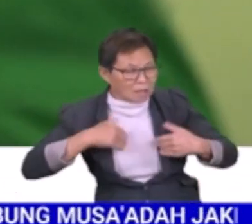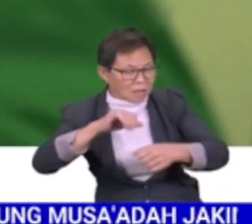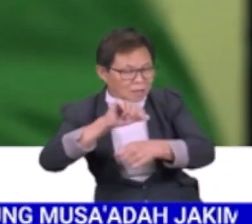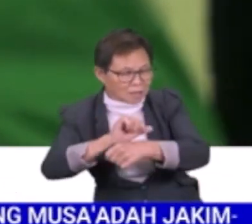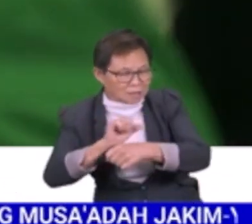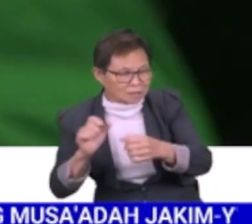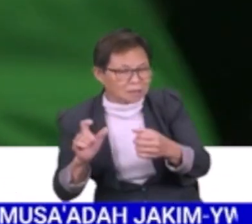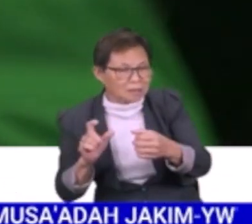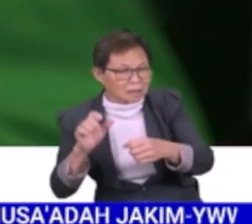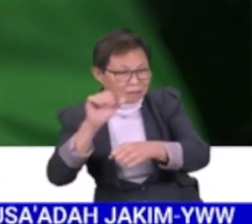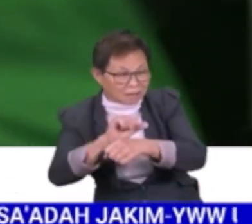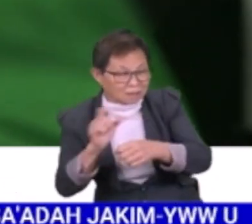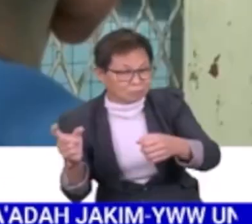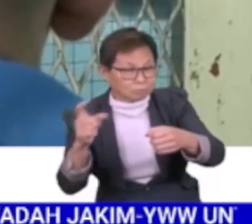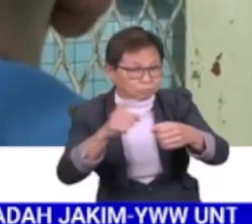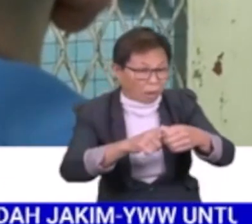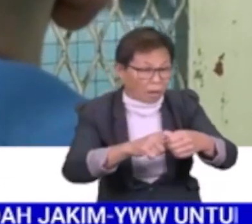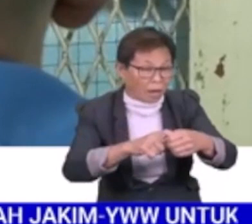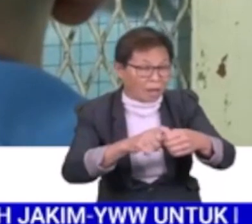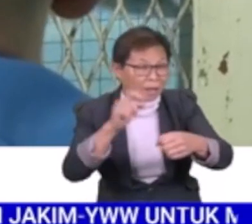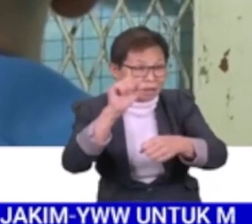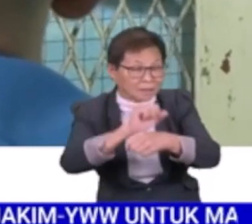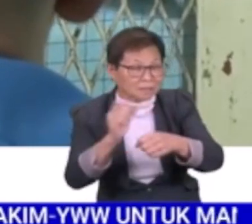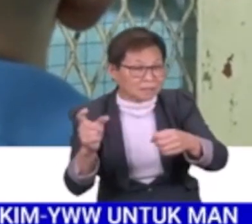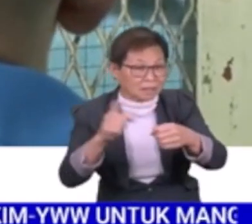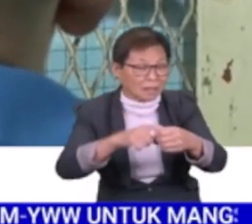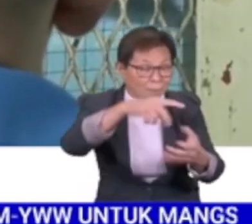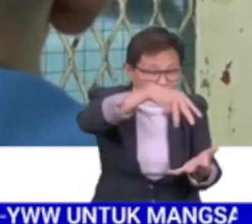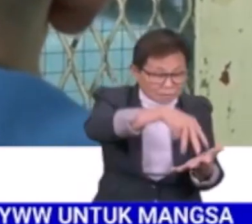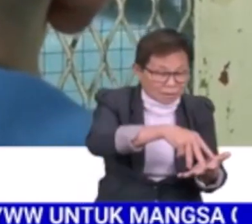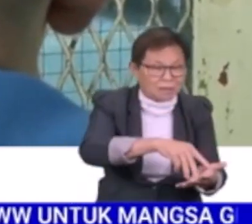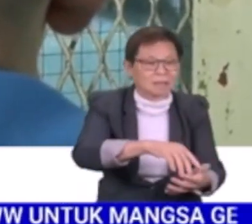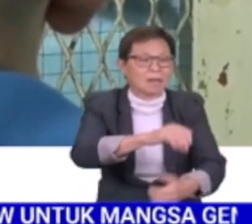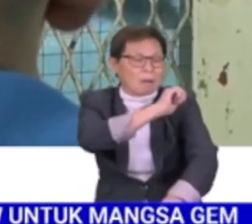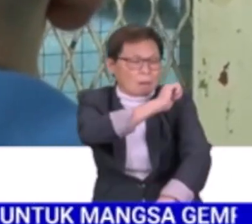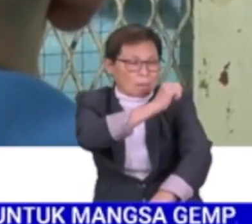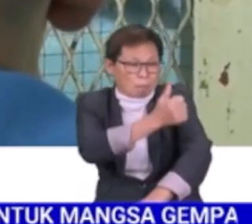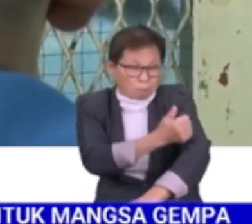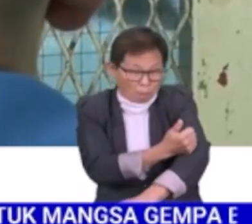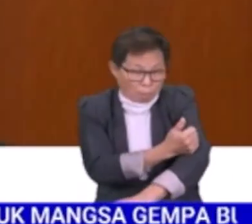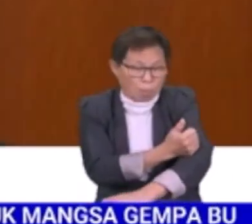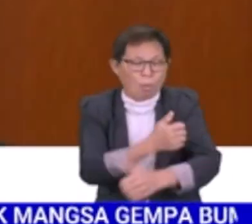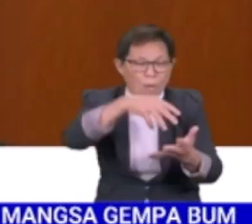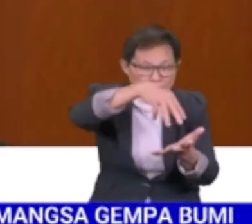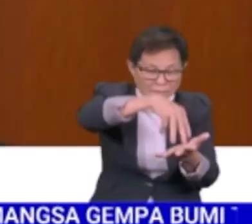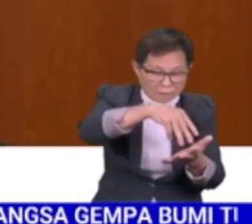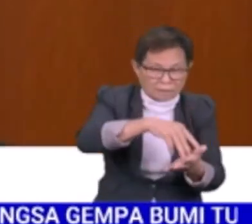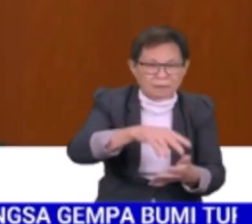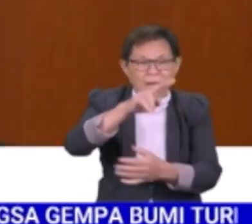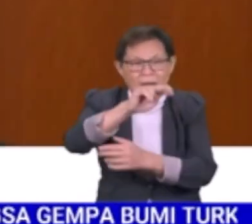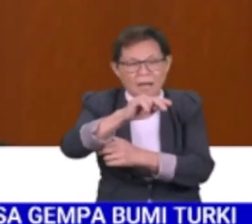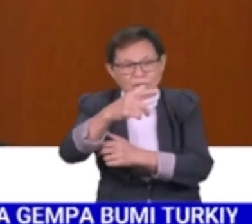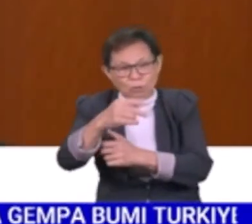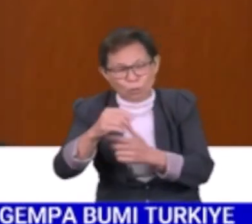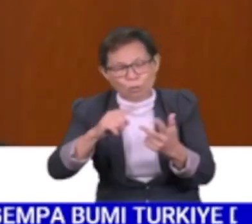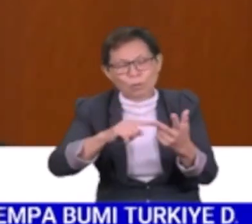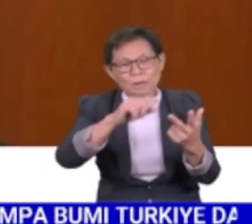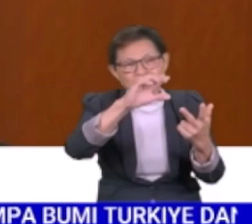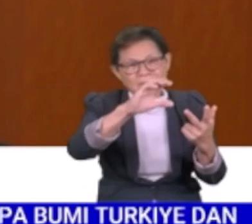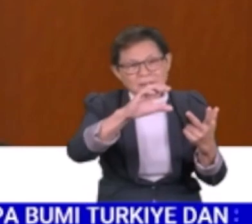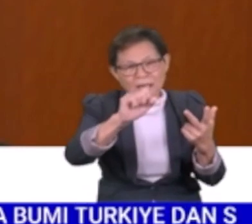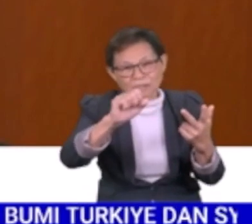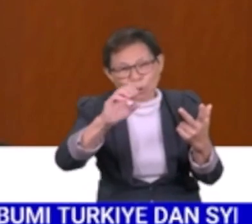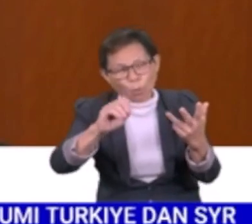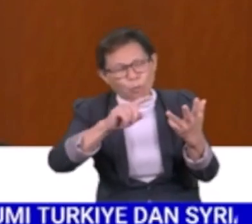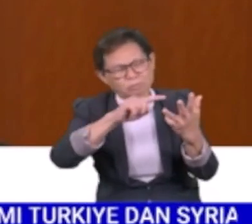yaitu daripada otority penjara juga daripada Njo CSO